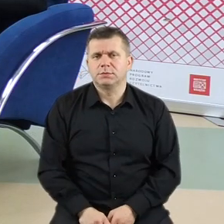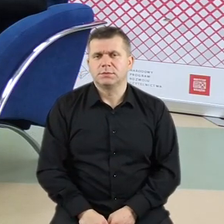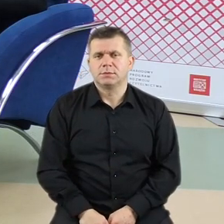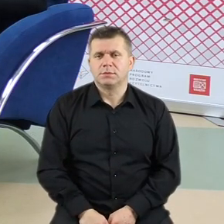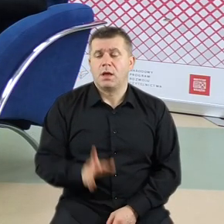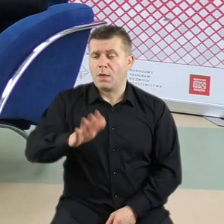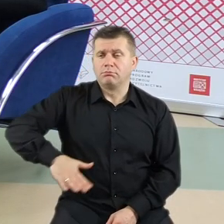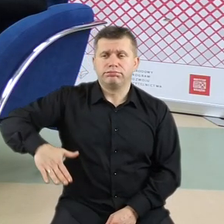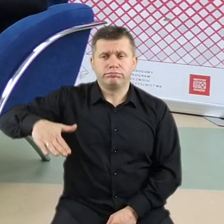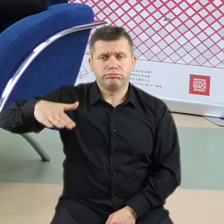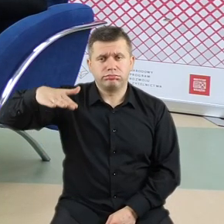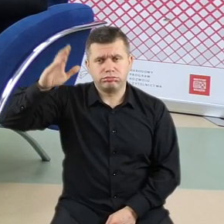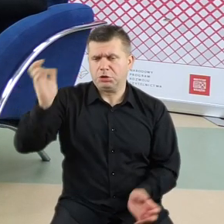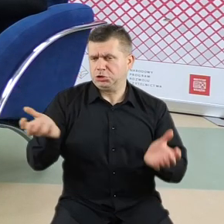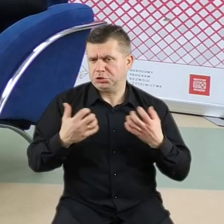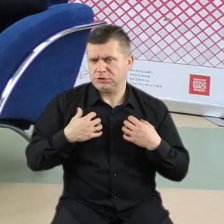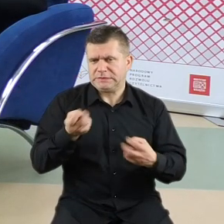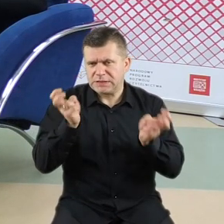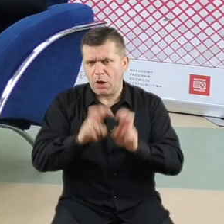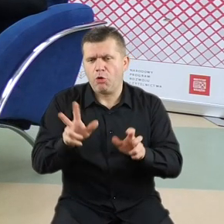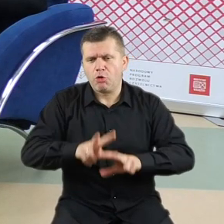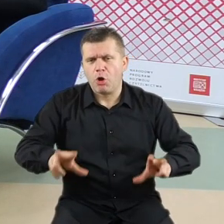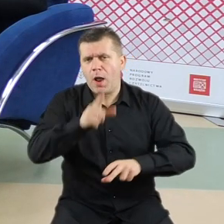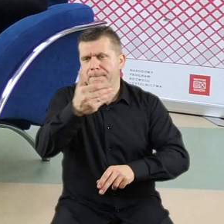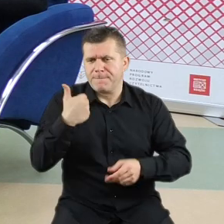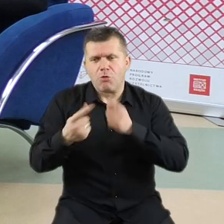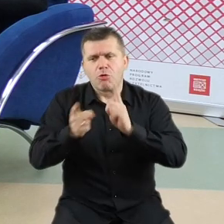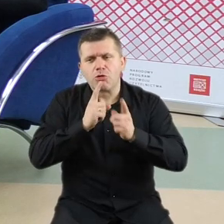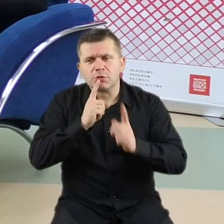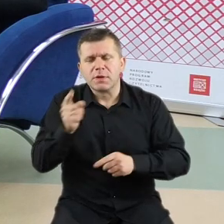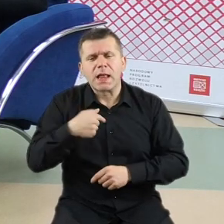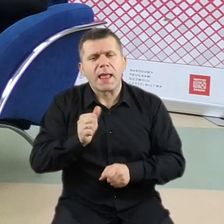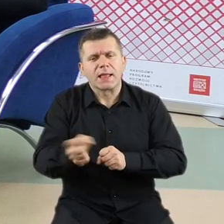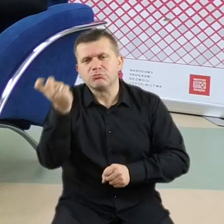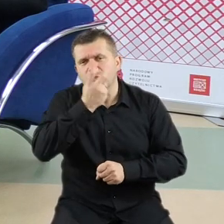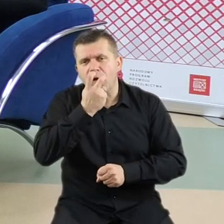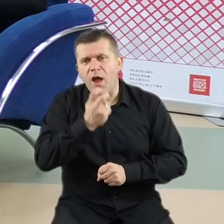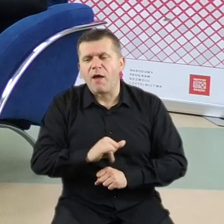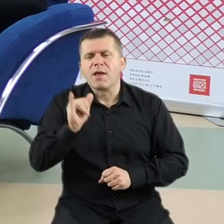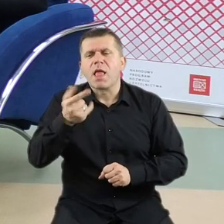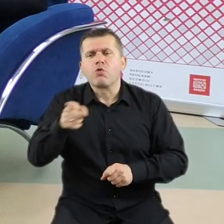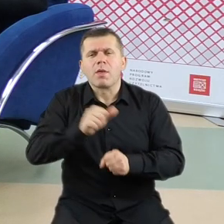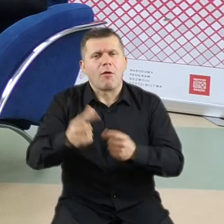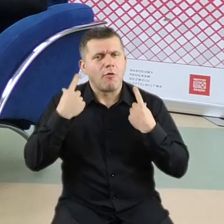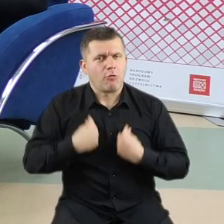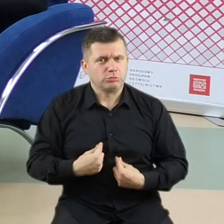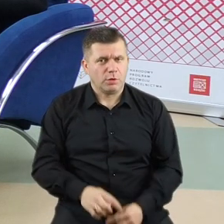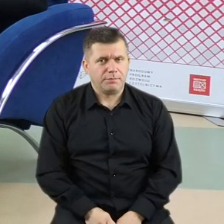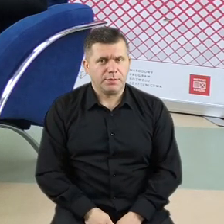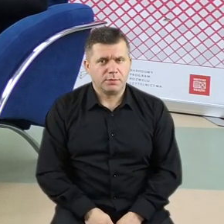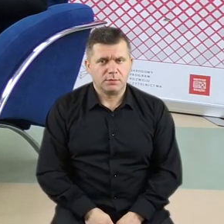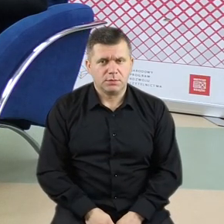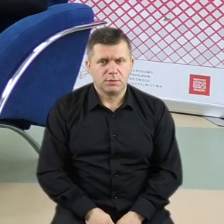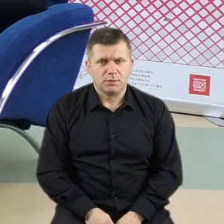później dorastają i jakoś żyją i zakładają te rodziny. I ty z nimi rozmawiasz, ja jestem ciekawa, jakie to są osoby, czy one